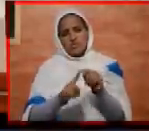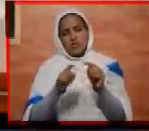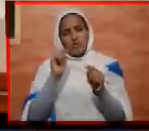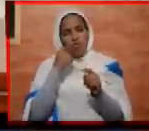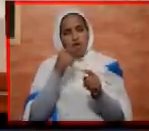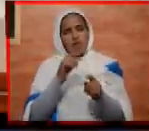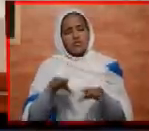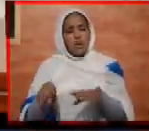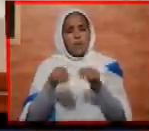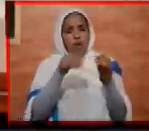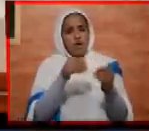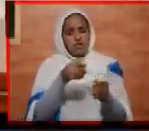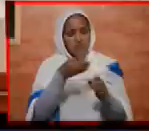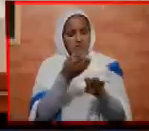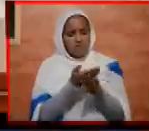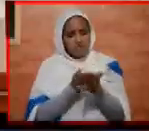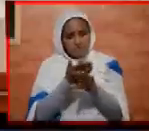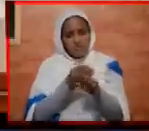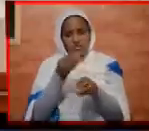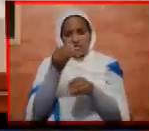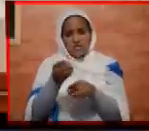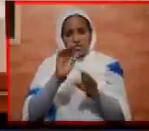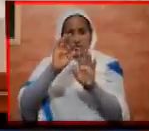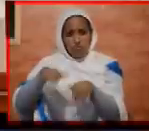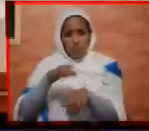ባለባበስም በዚያም ያልኩት